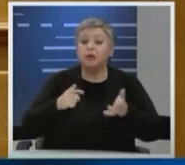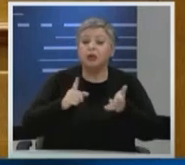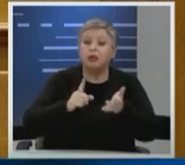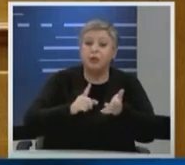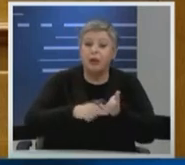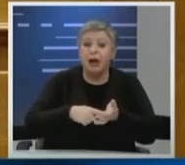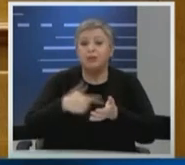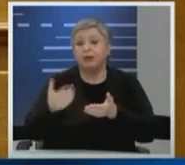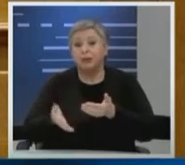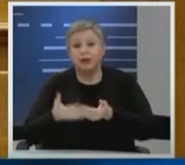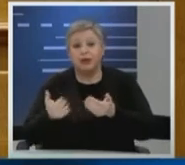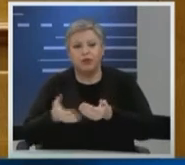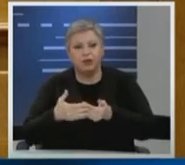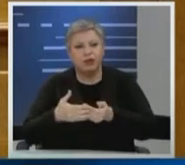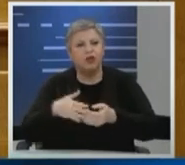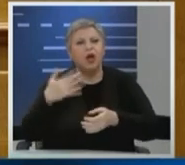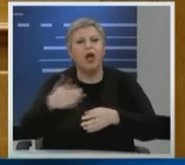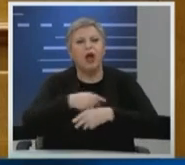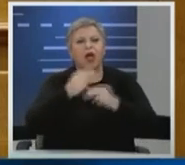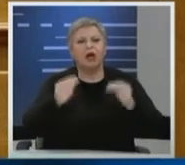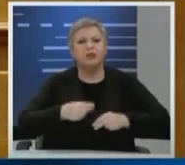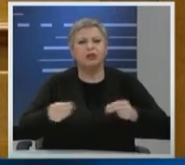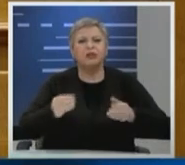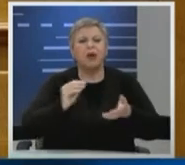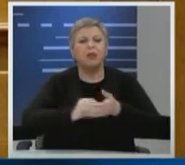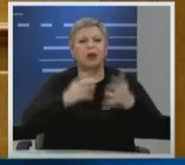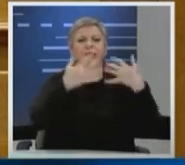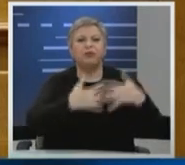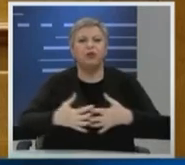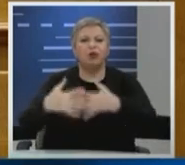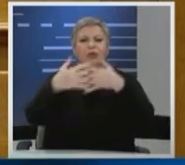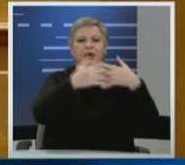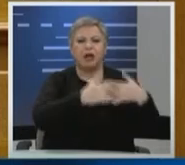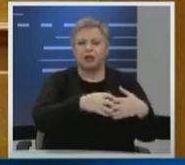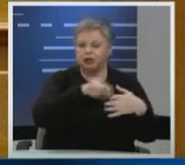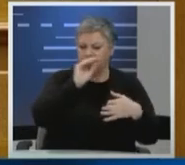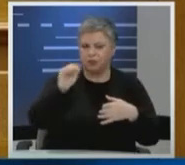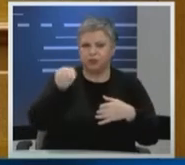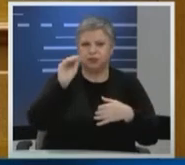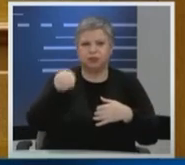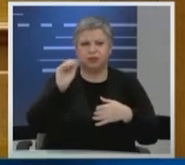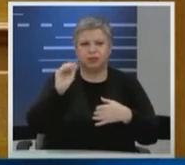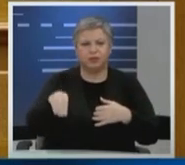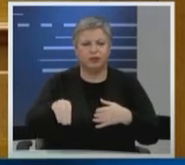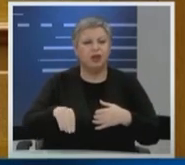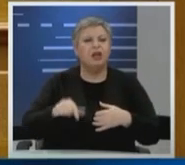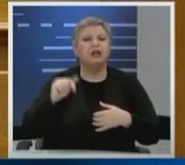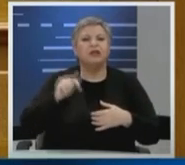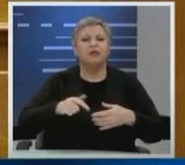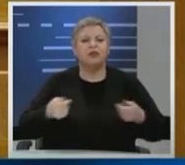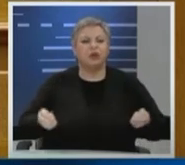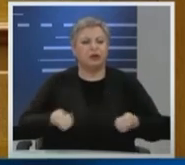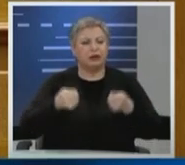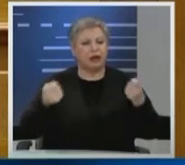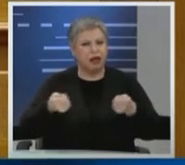μονοπωλιακών ομήλων. Και άμα περισσέψει για αυτούς κανένα ψίχουλο, μπαίνοντας μαζί με τους μονοπωλιακούς λύκους στο μαντρί των